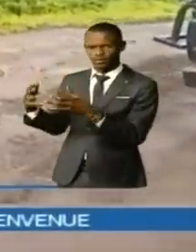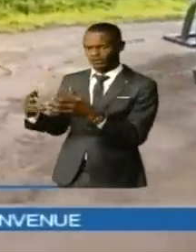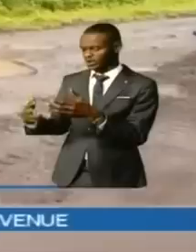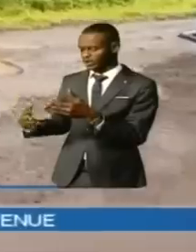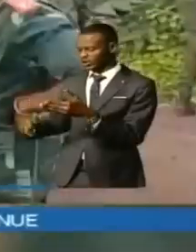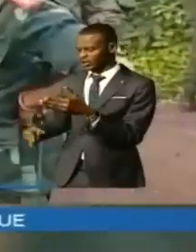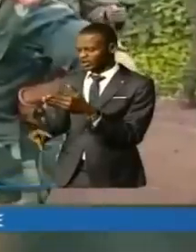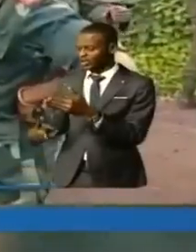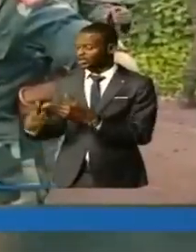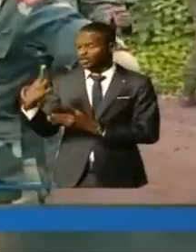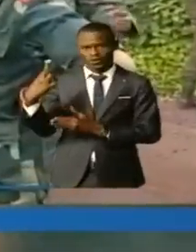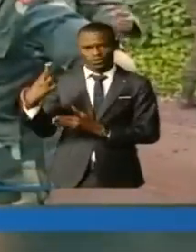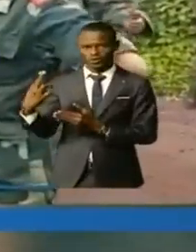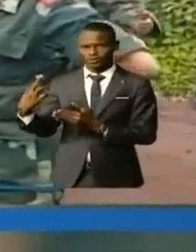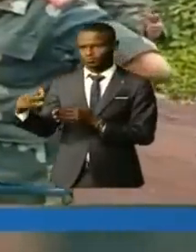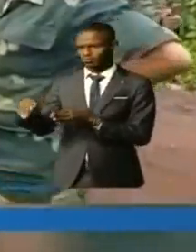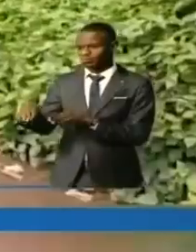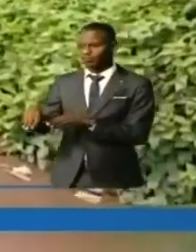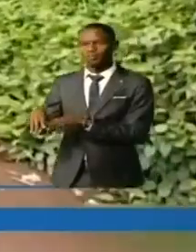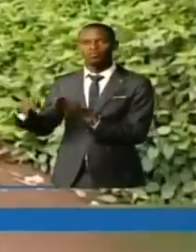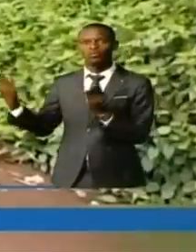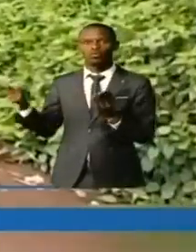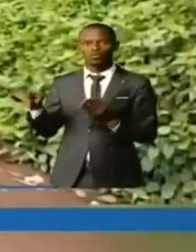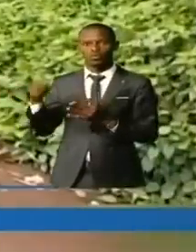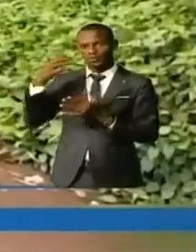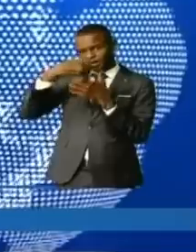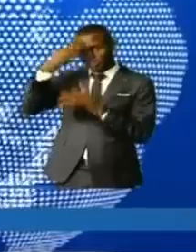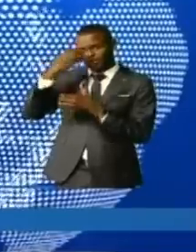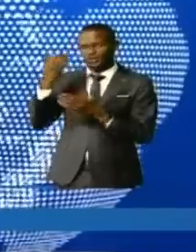le 24 et le 25 mai par l'armée rwandaise.